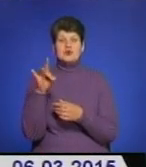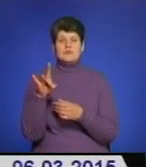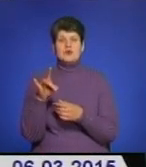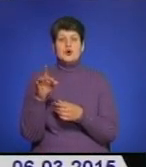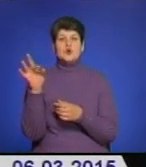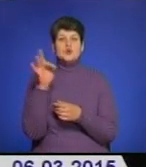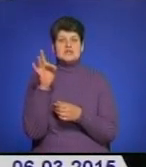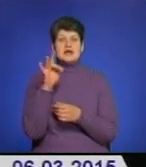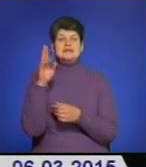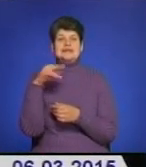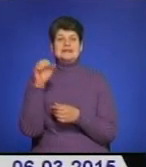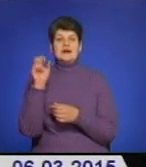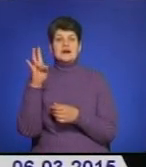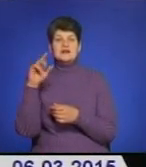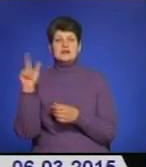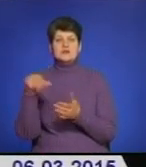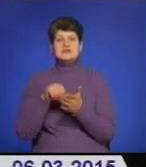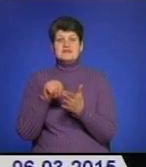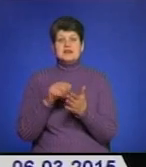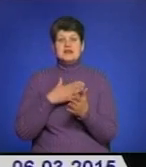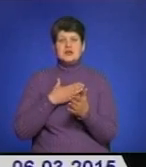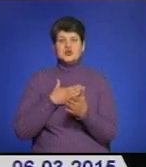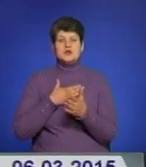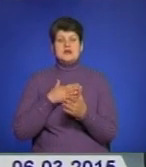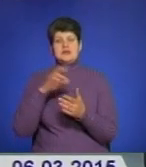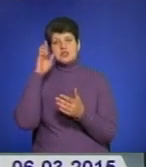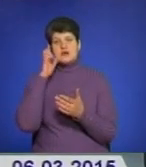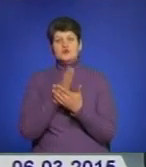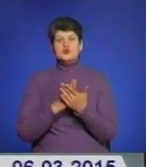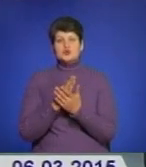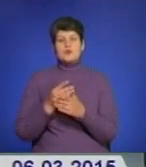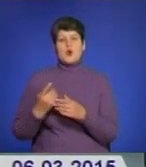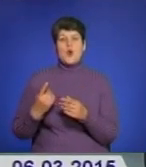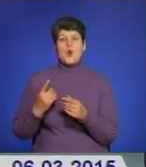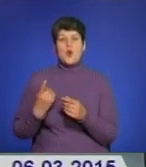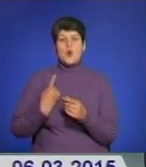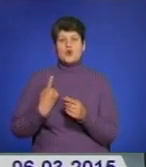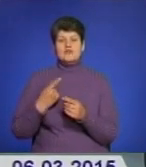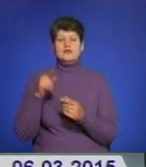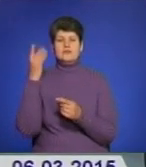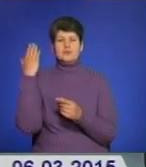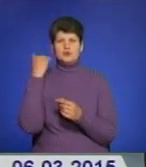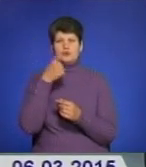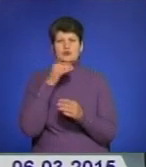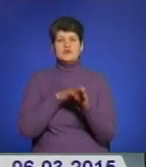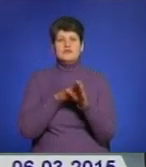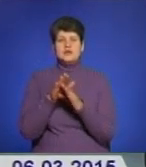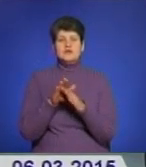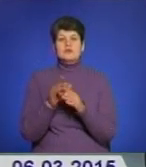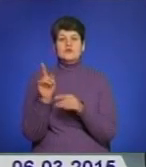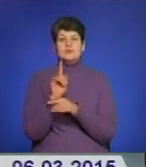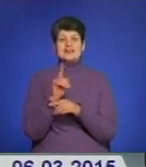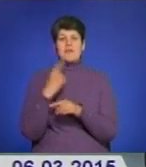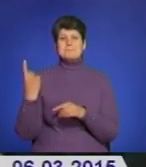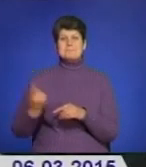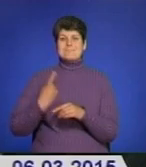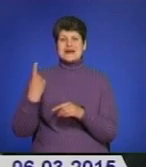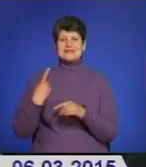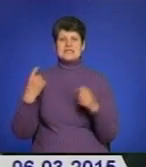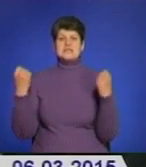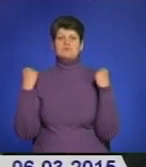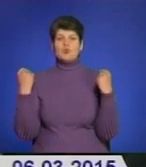Даньків, представник нашої Державної служби охорони, який в тому році виконав норматив майстра спорту. Це також, я